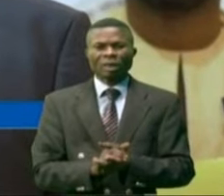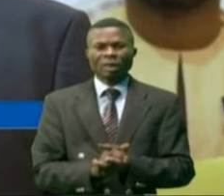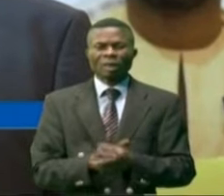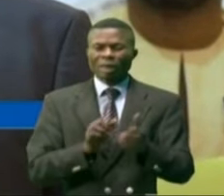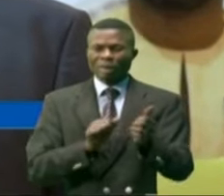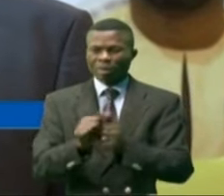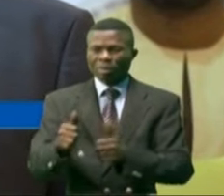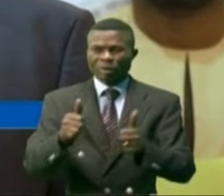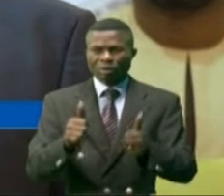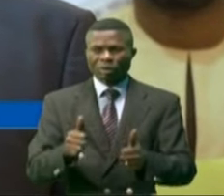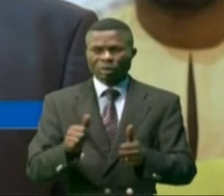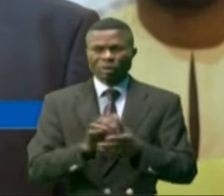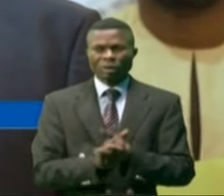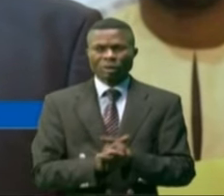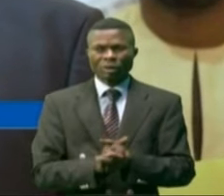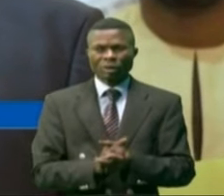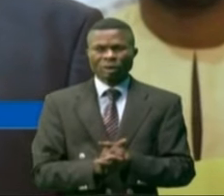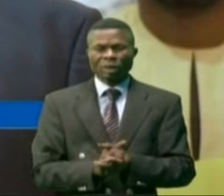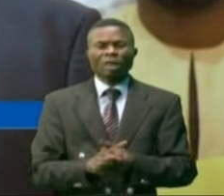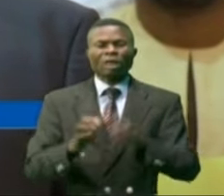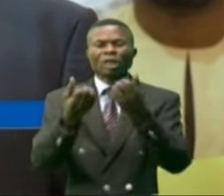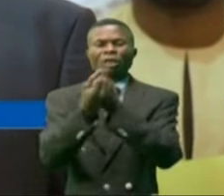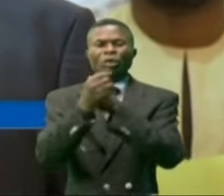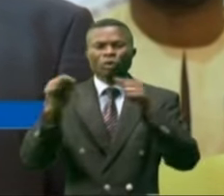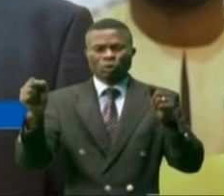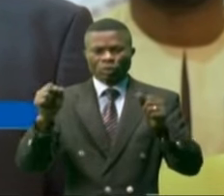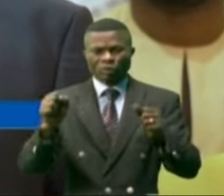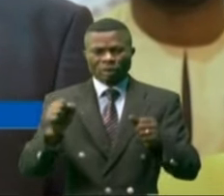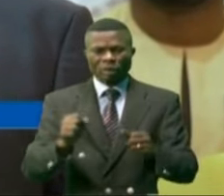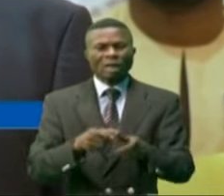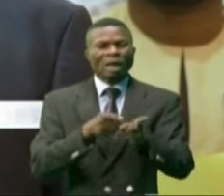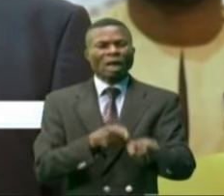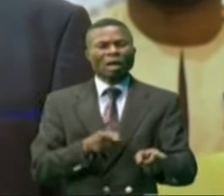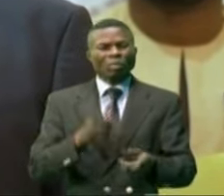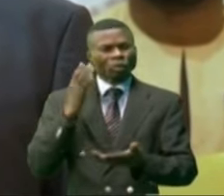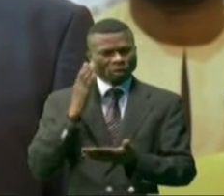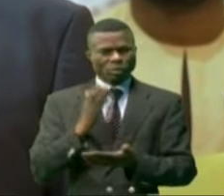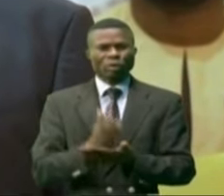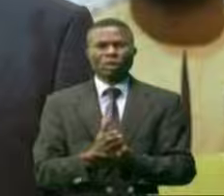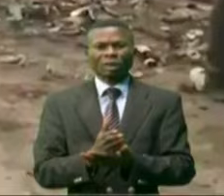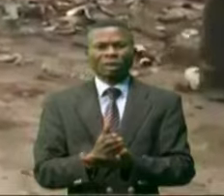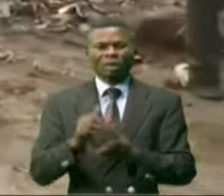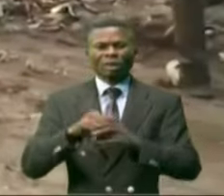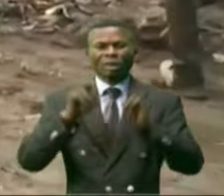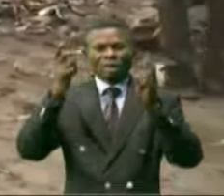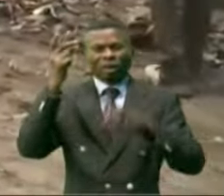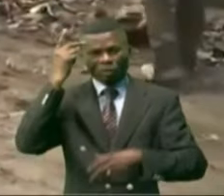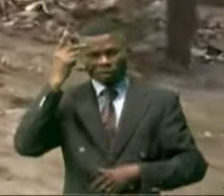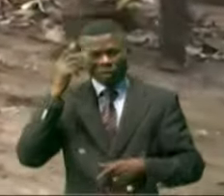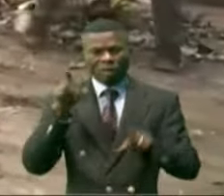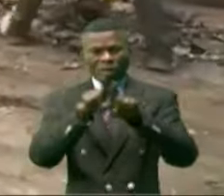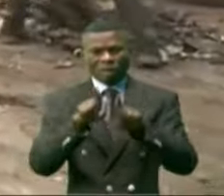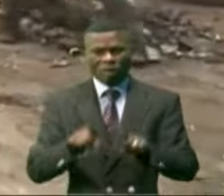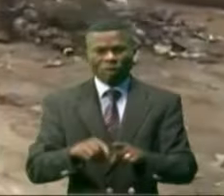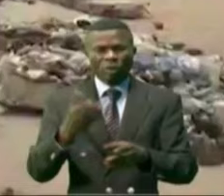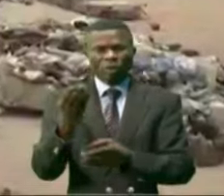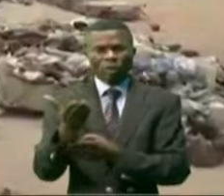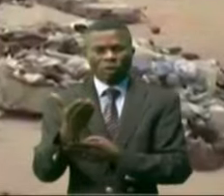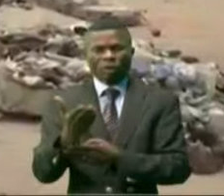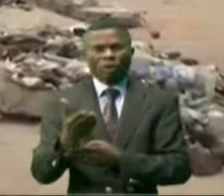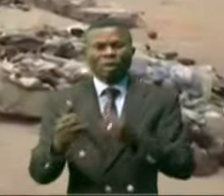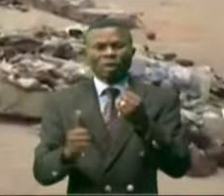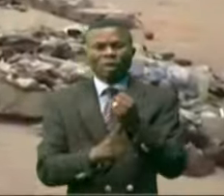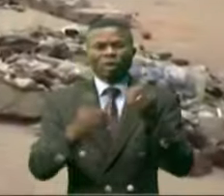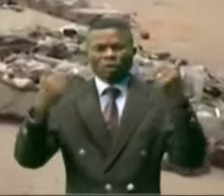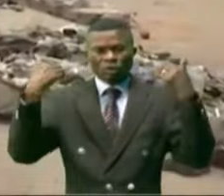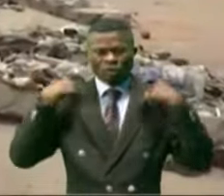ces voies qui vont désengorger et alléger les embouteillages que nous constatons sur la voie publique. Mais également en demandant aux acteurs de la ville de